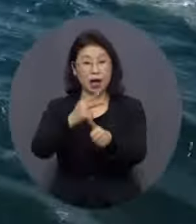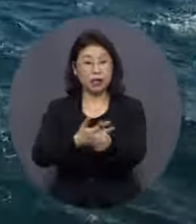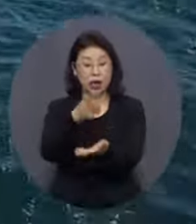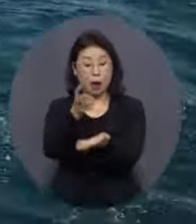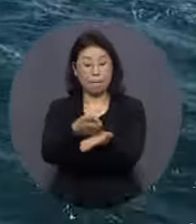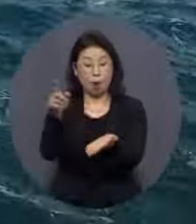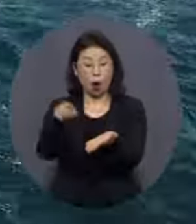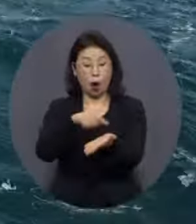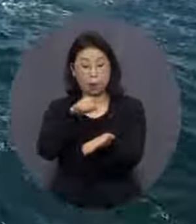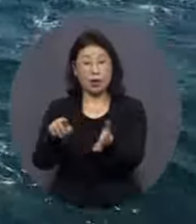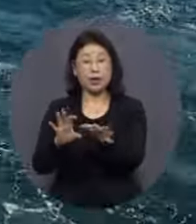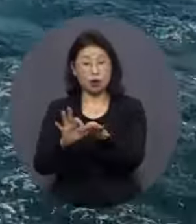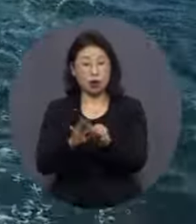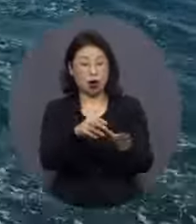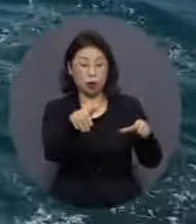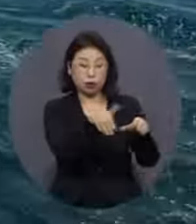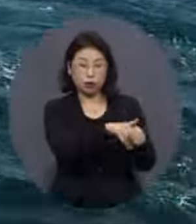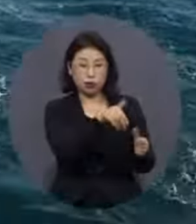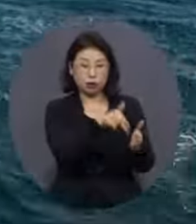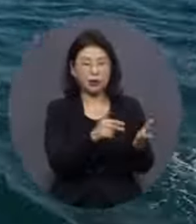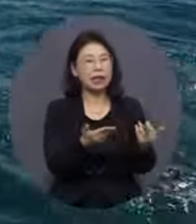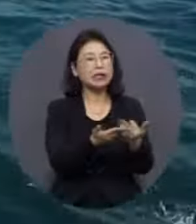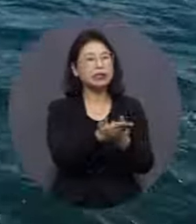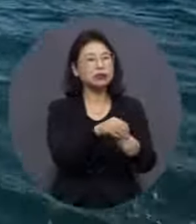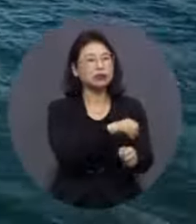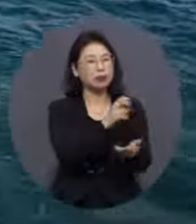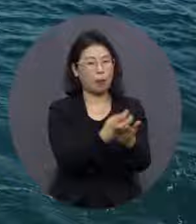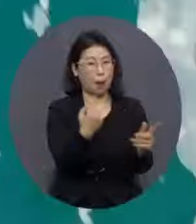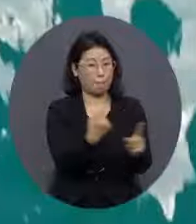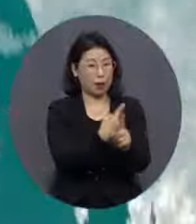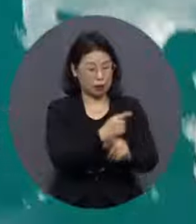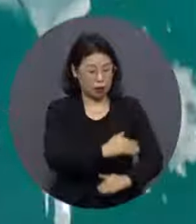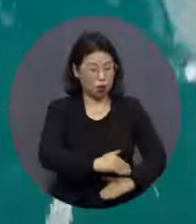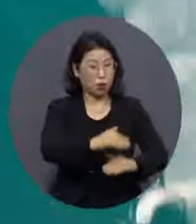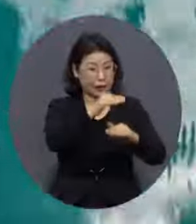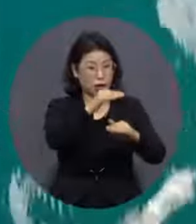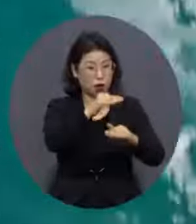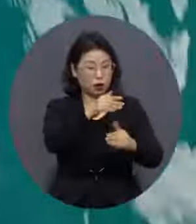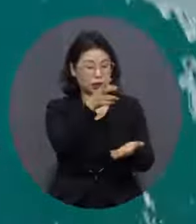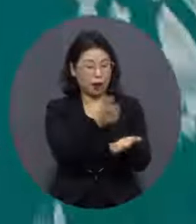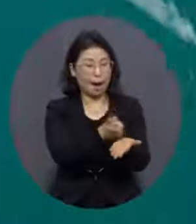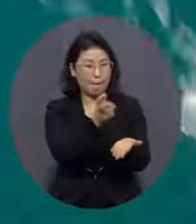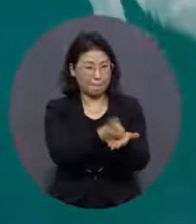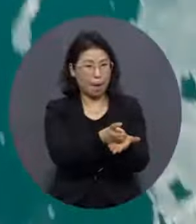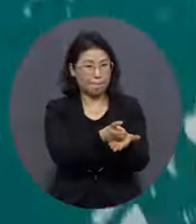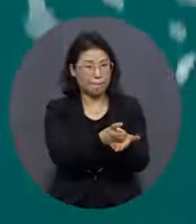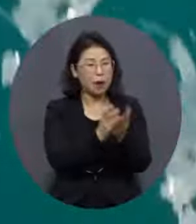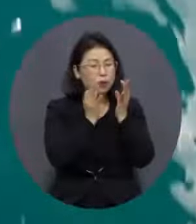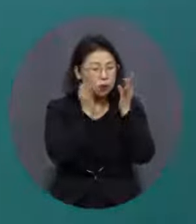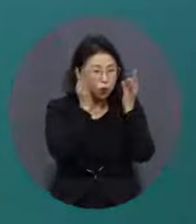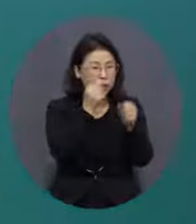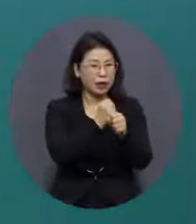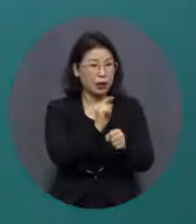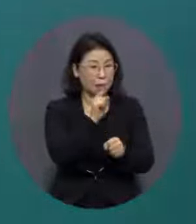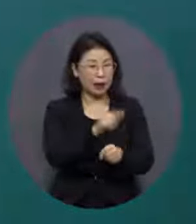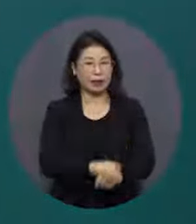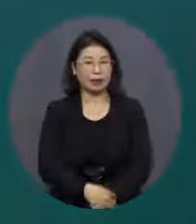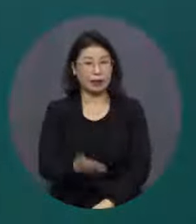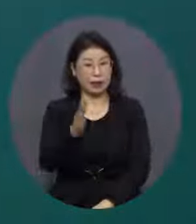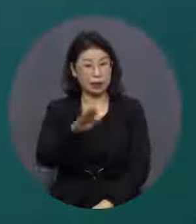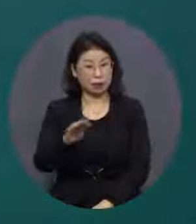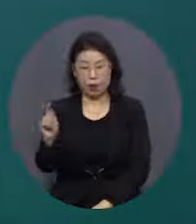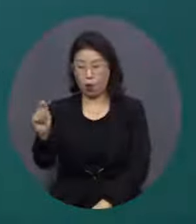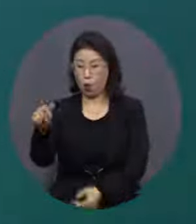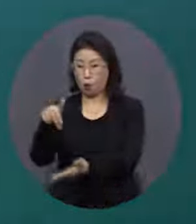도입은 문대림 후보는 제주특별법 개정 과정에서 이법을 최대한 노력하겠다고 밝혔지만